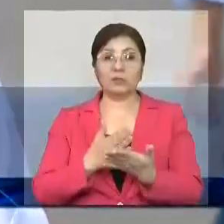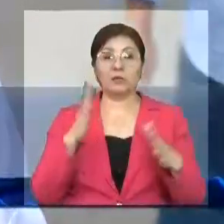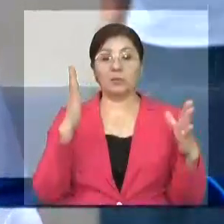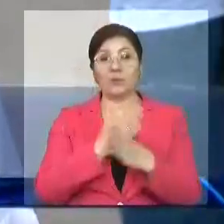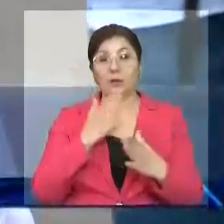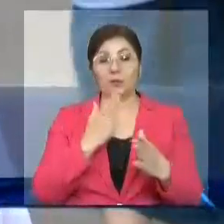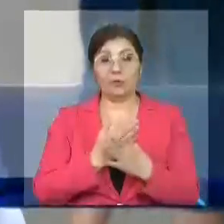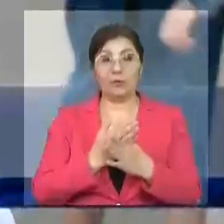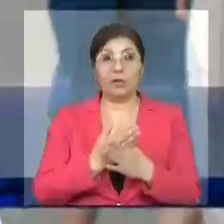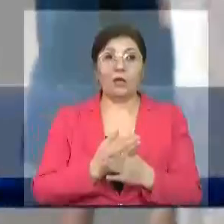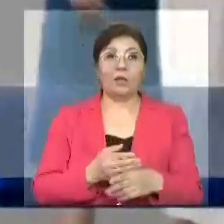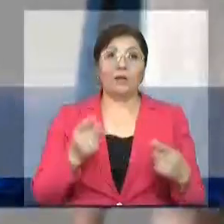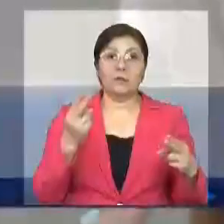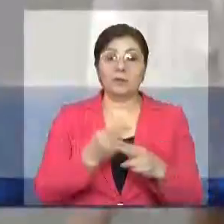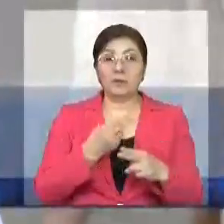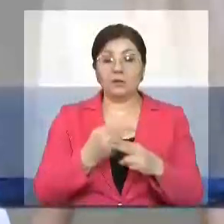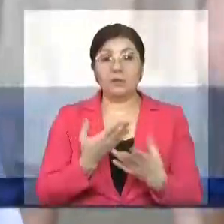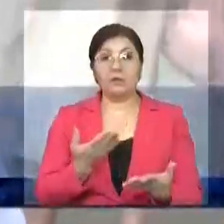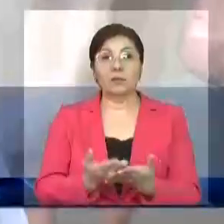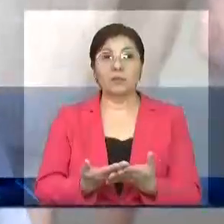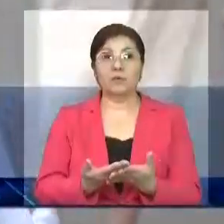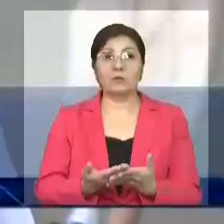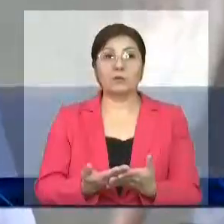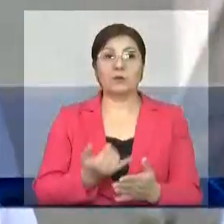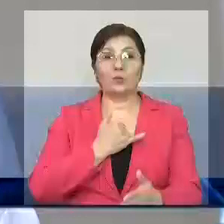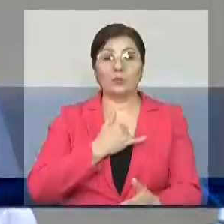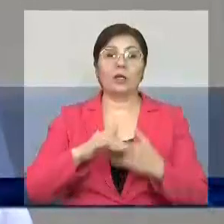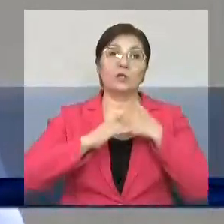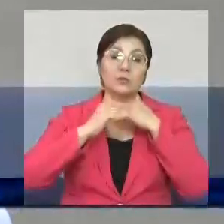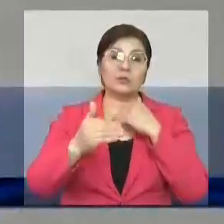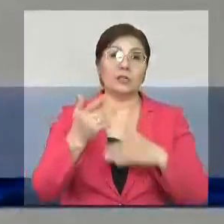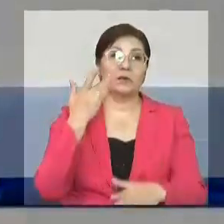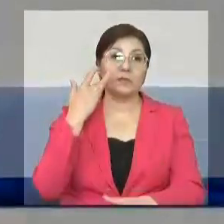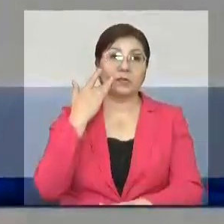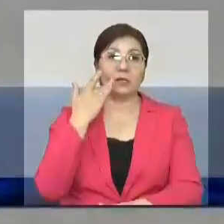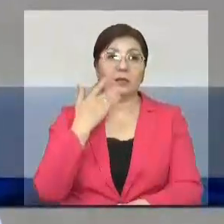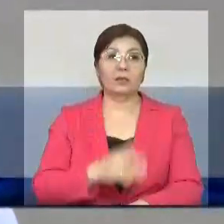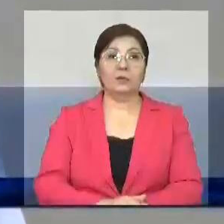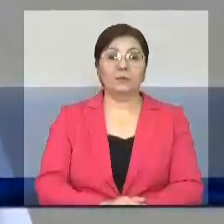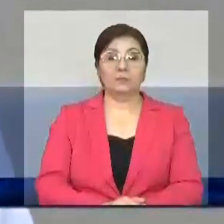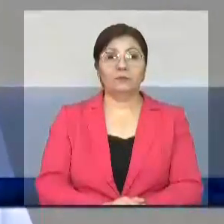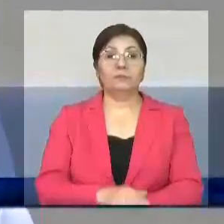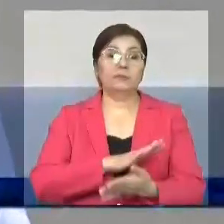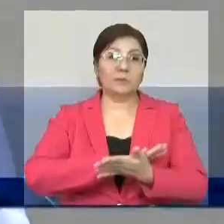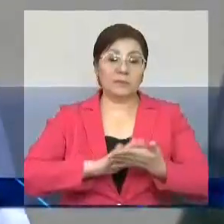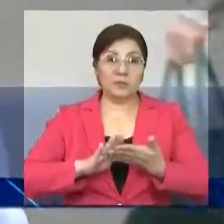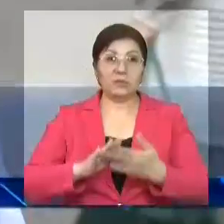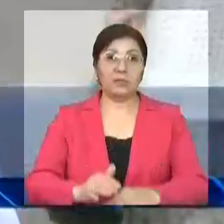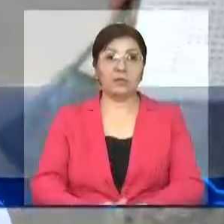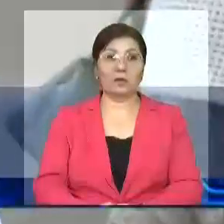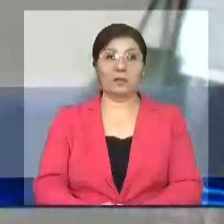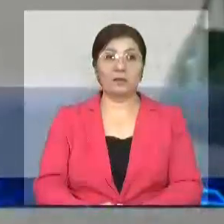условия такие, выходится несколько раз в неделю. У нас участок всегда, вот как с весны начинается, всегда поддерживается